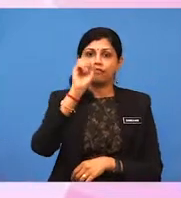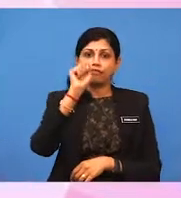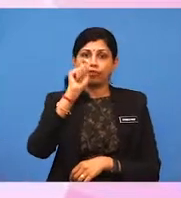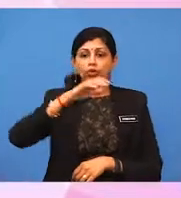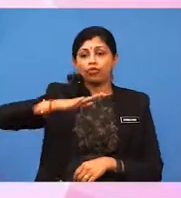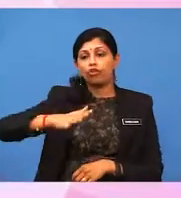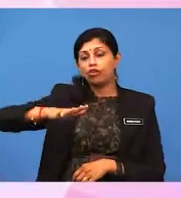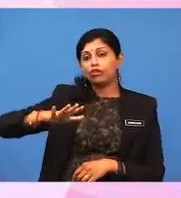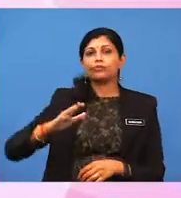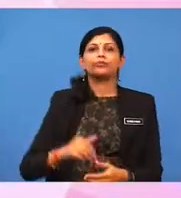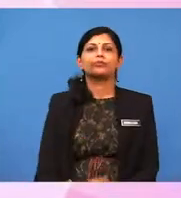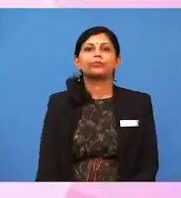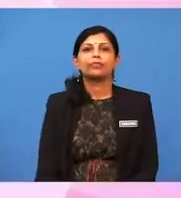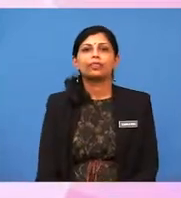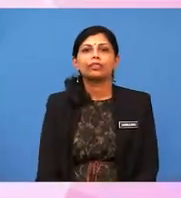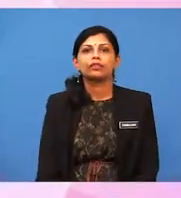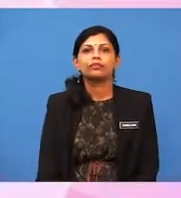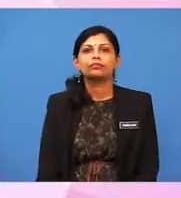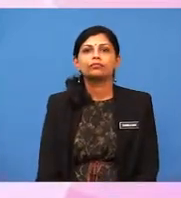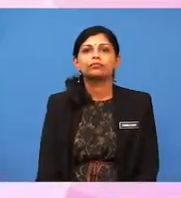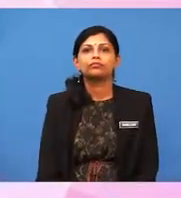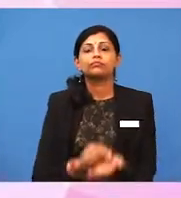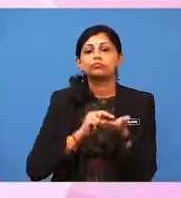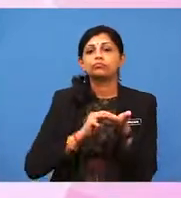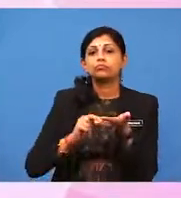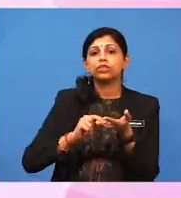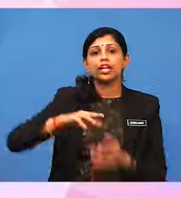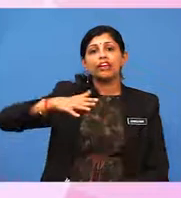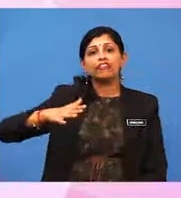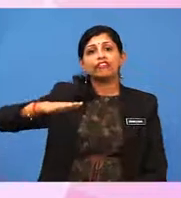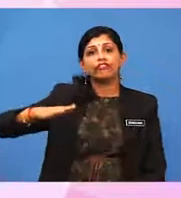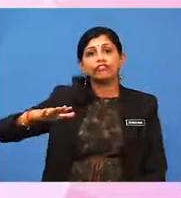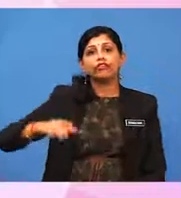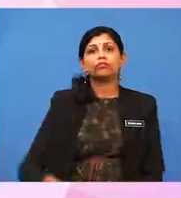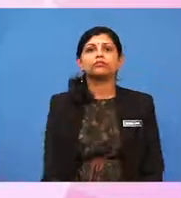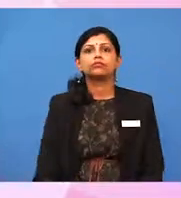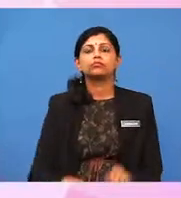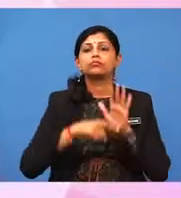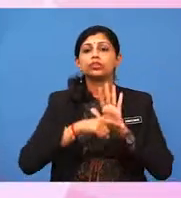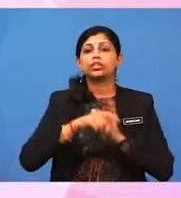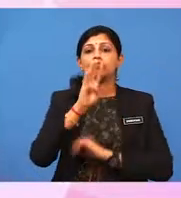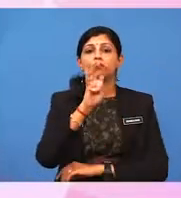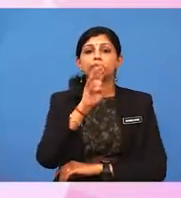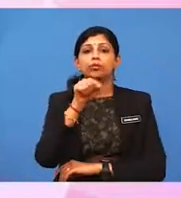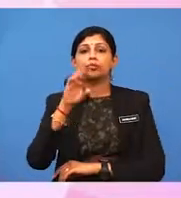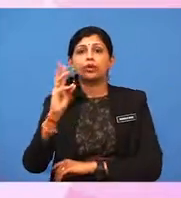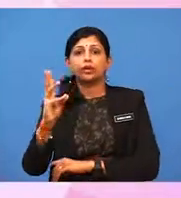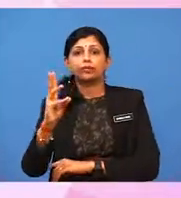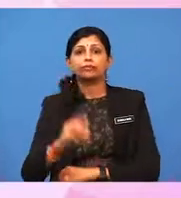arahan. Contoh bagi nilai float adalah seperti negatif 40.6,